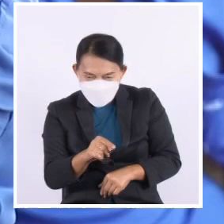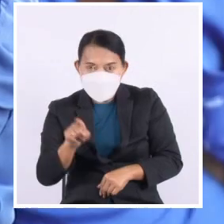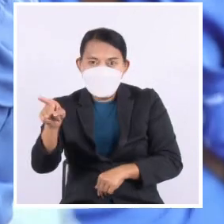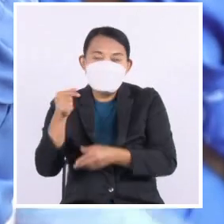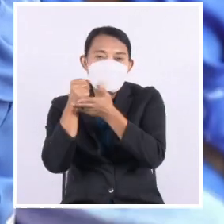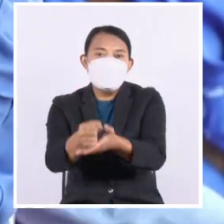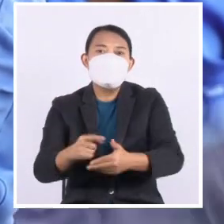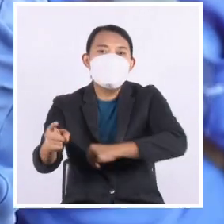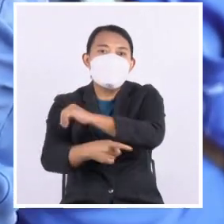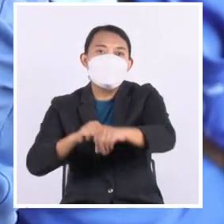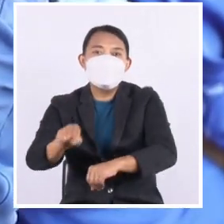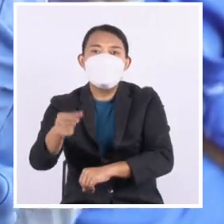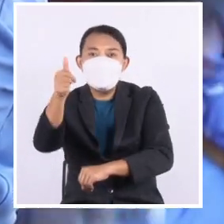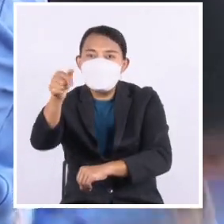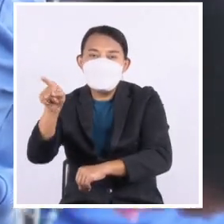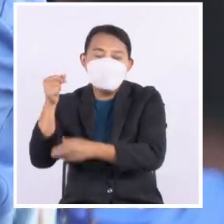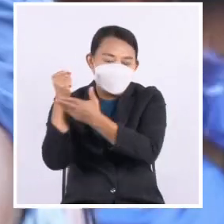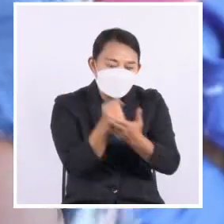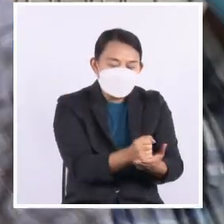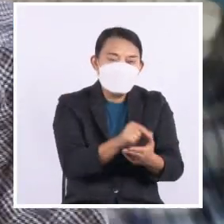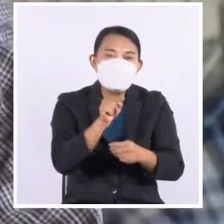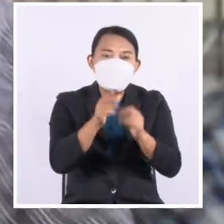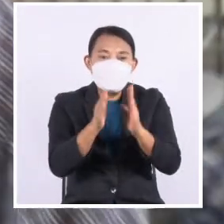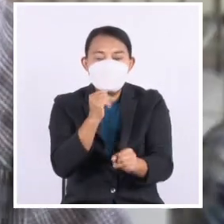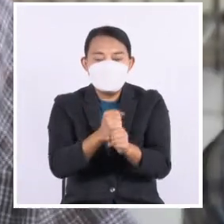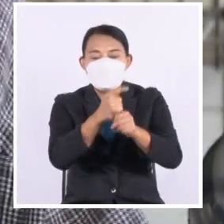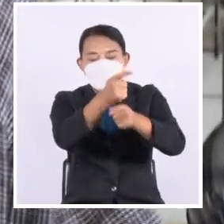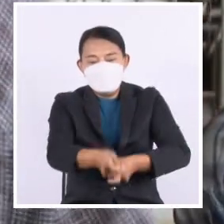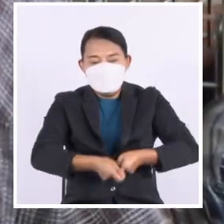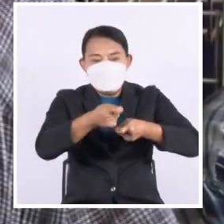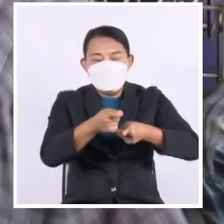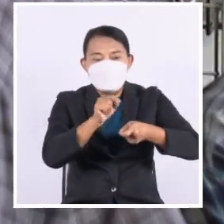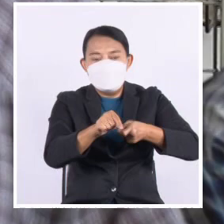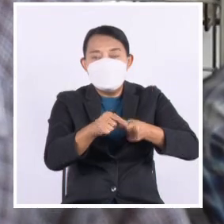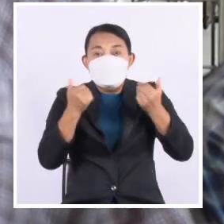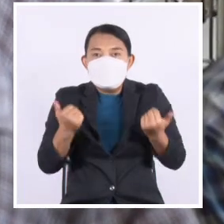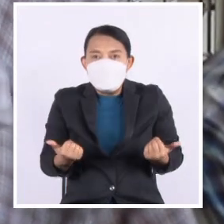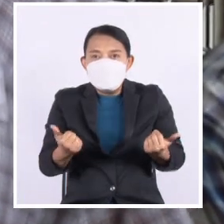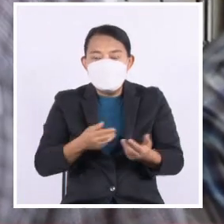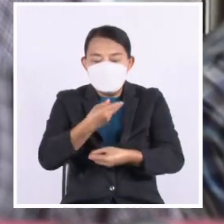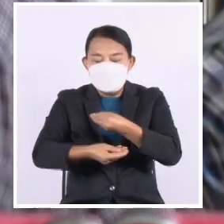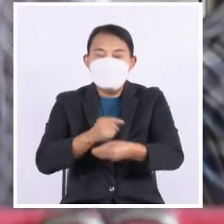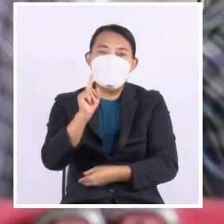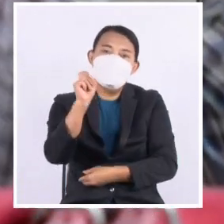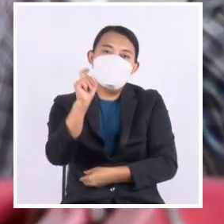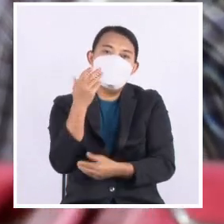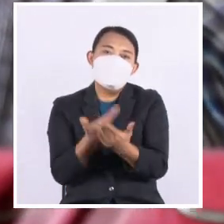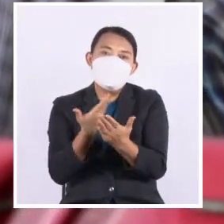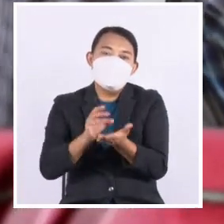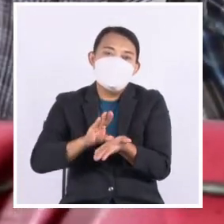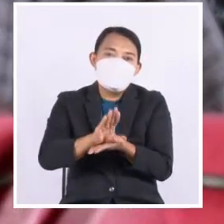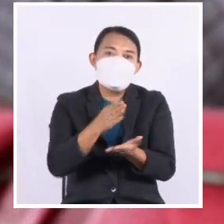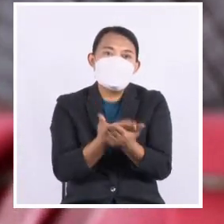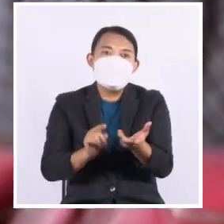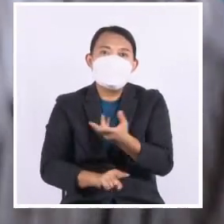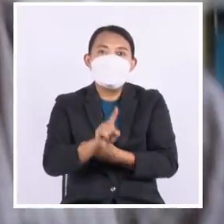ได้ท่านก็ต้องช่วยเหลือชาวสวนได้ นี่นะครับชาวสวนมะม่วงตอนนี้ขายไม่ได้ลงทุนเยอะตอนนี้กิโลละบาทเดียว